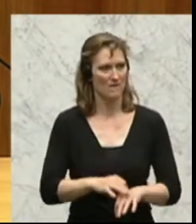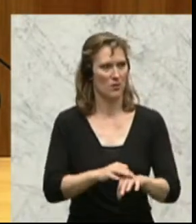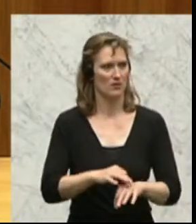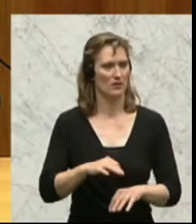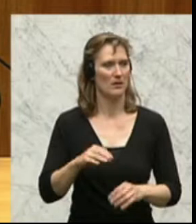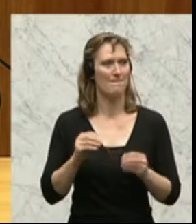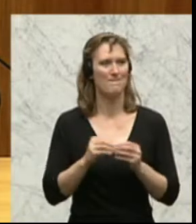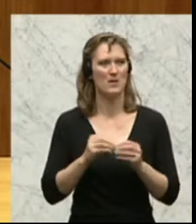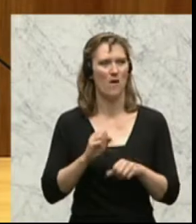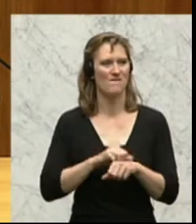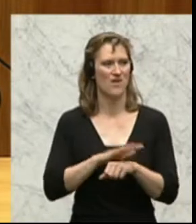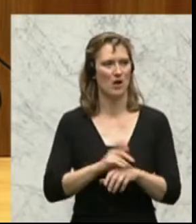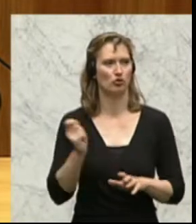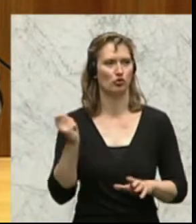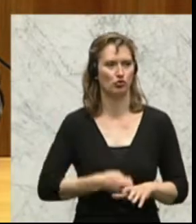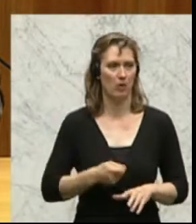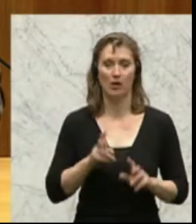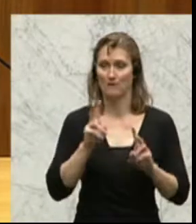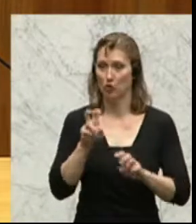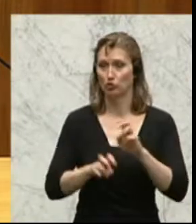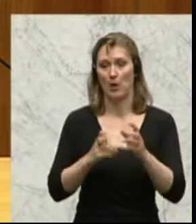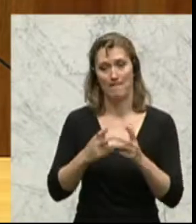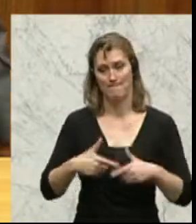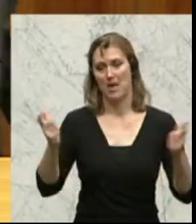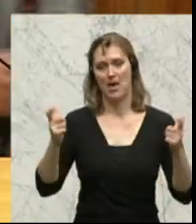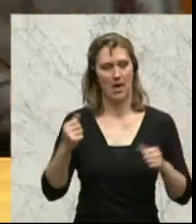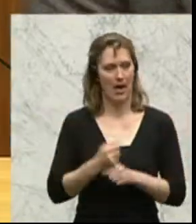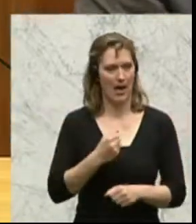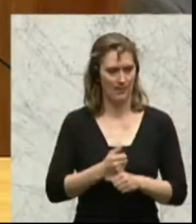zu einer gewaltigen Besteuerung der Arbeit. Danke.